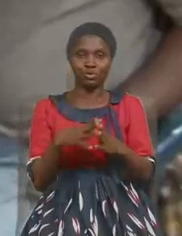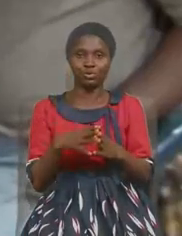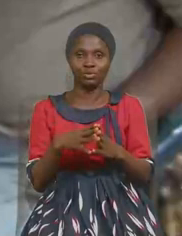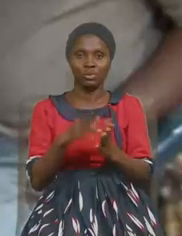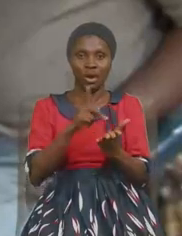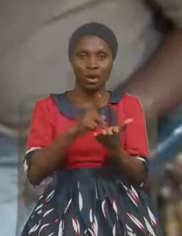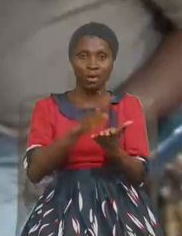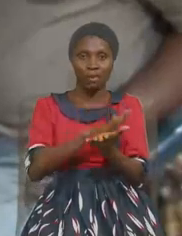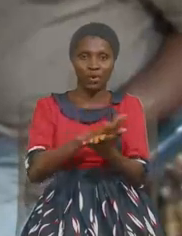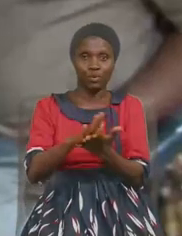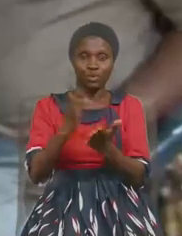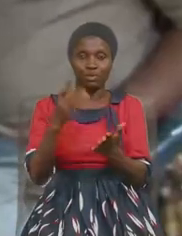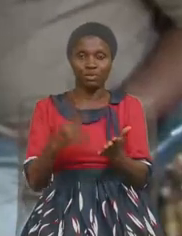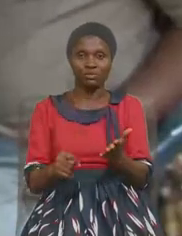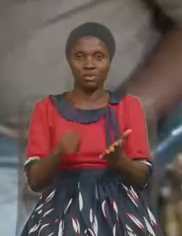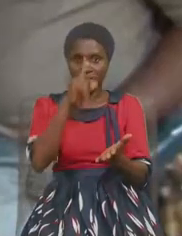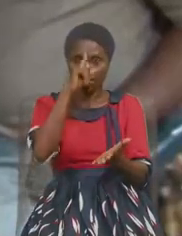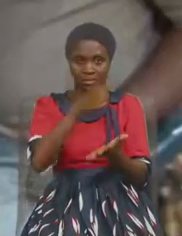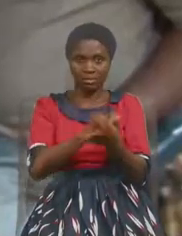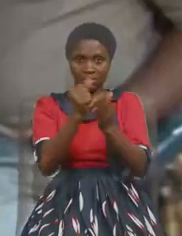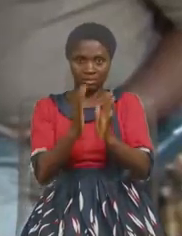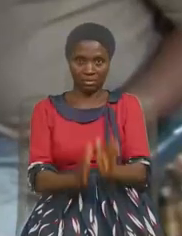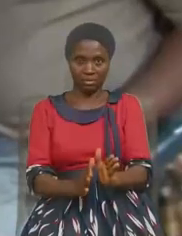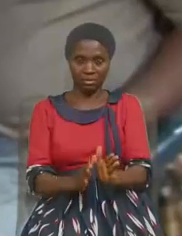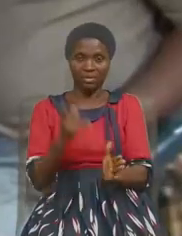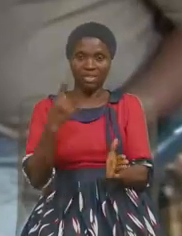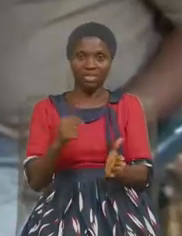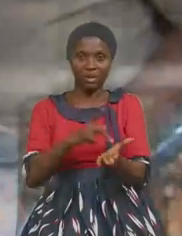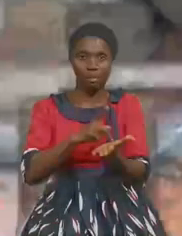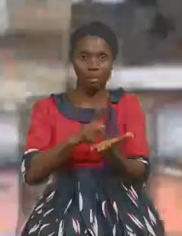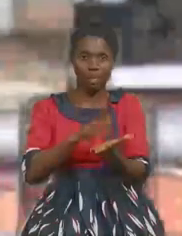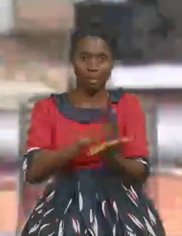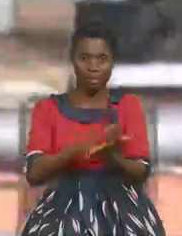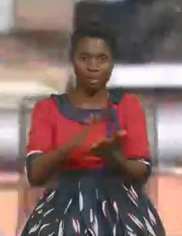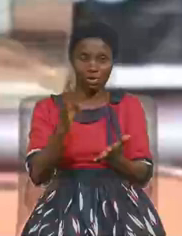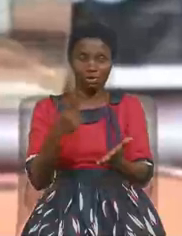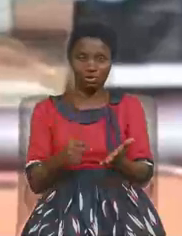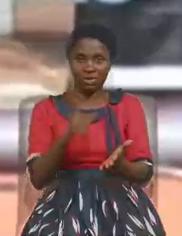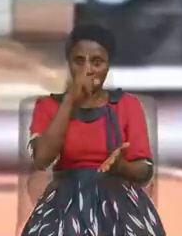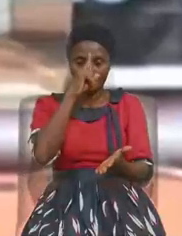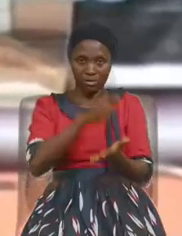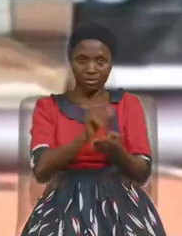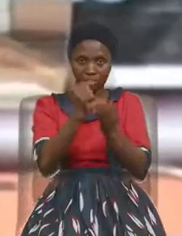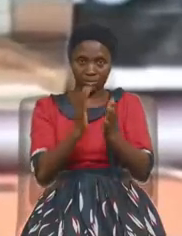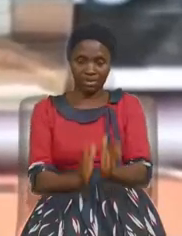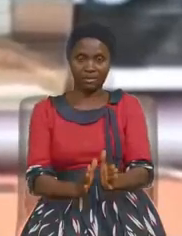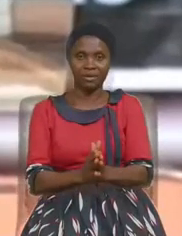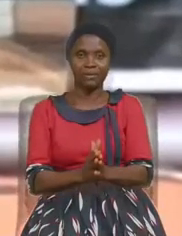des saints, de ses saints. La pureté de ses saints par sa